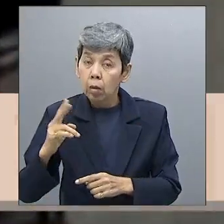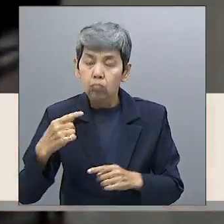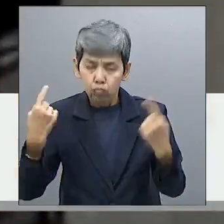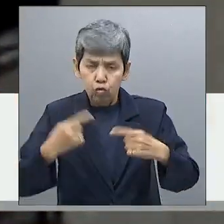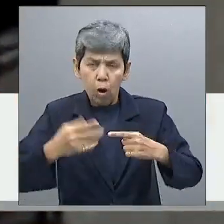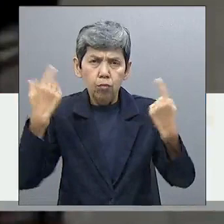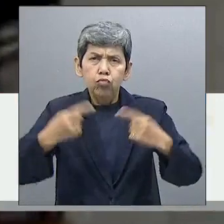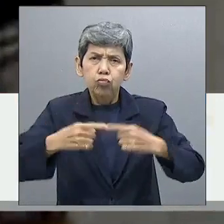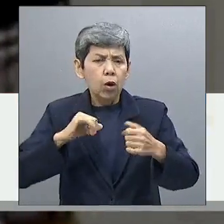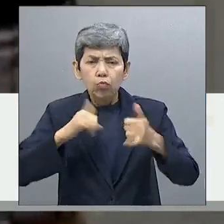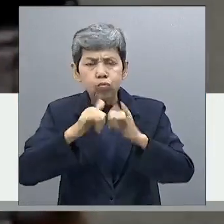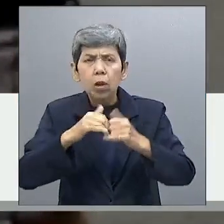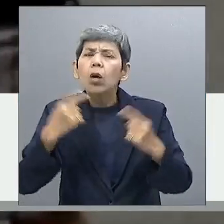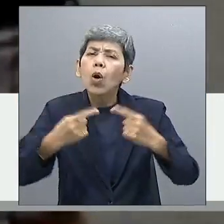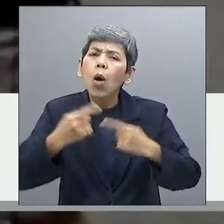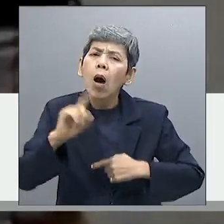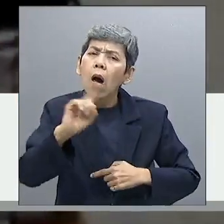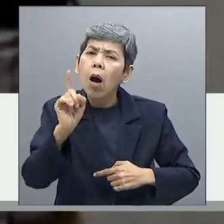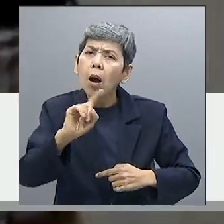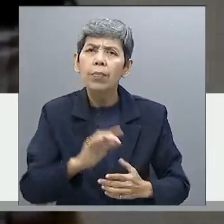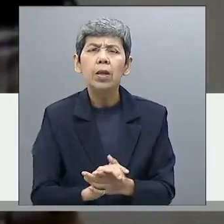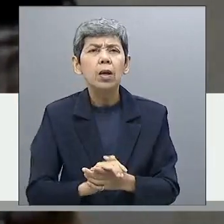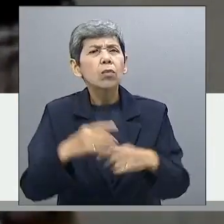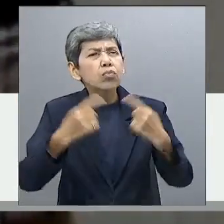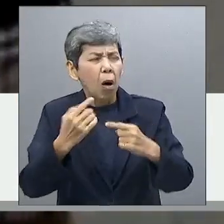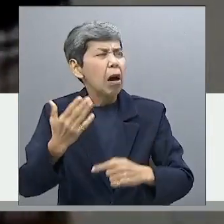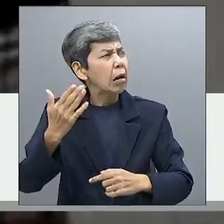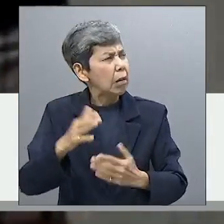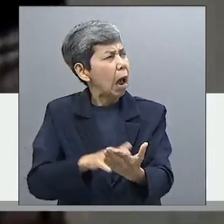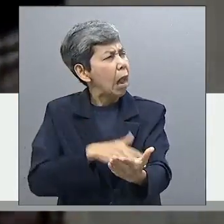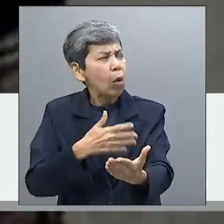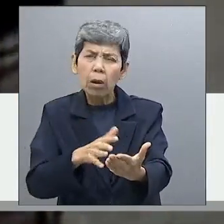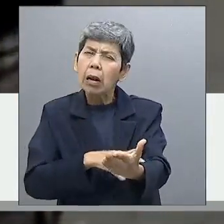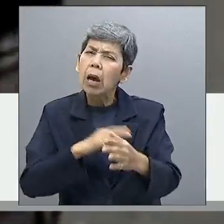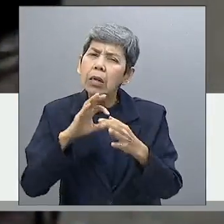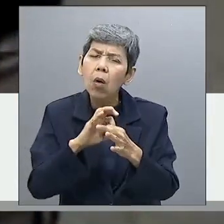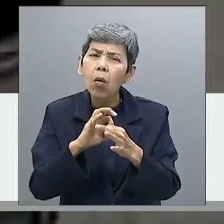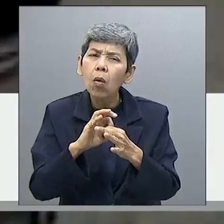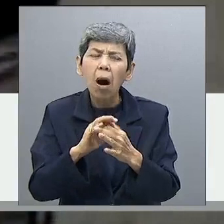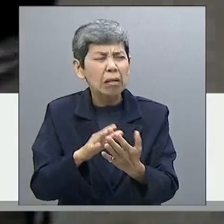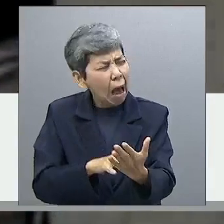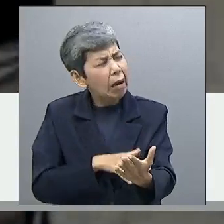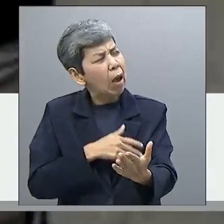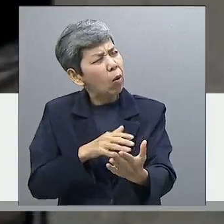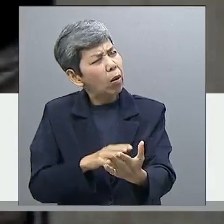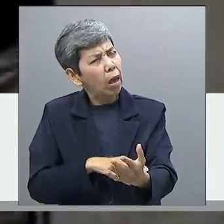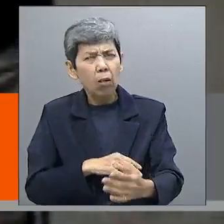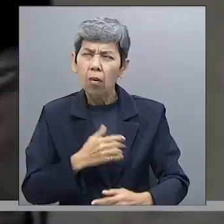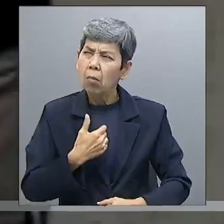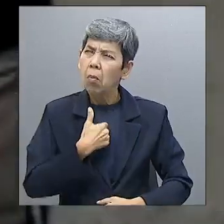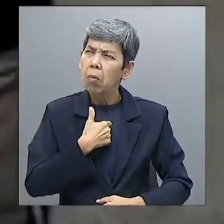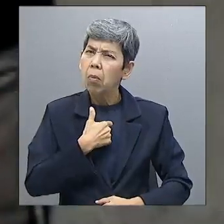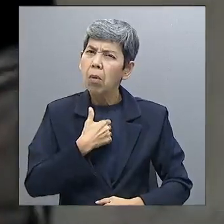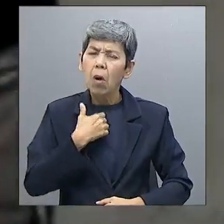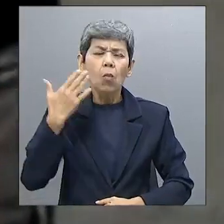แต่ก็ไม่ได้แบบว่าต่อยกันไม่ ทะเลาะกันเรื่องอะไร เรื่องนานแล้ว เกี่ยวกับ นานแล้วผมเคยโดน